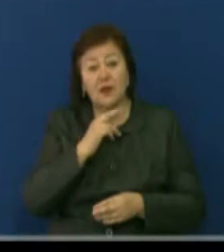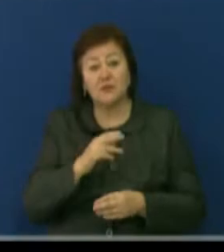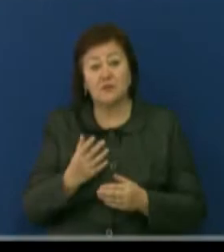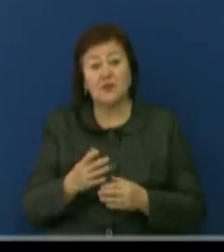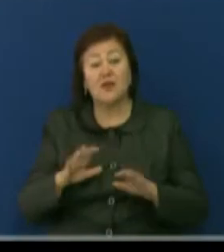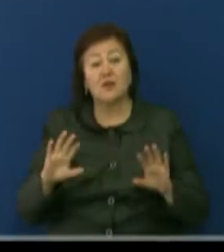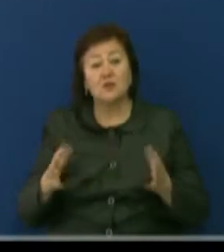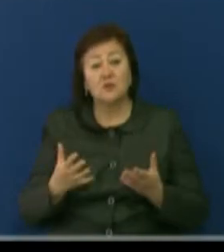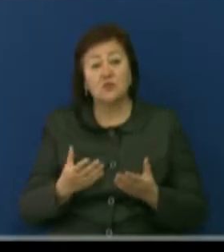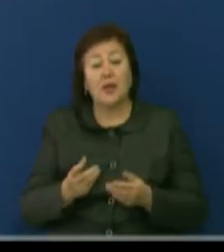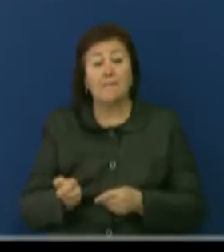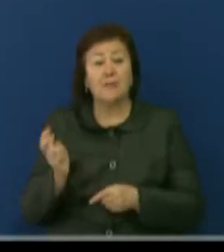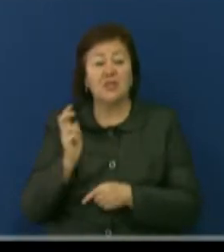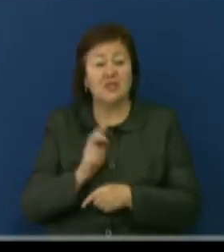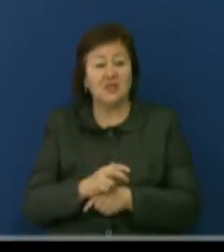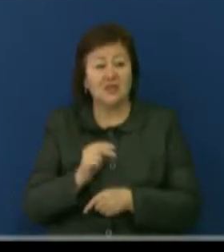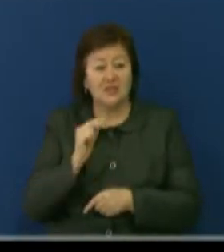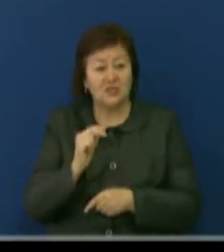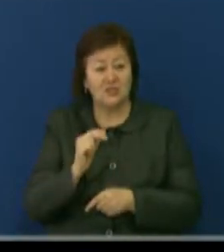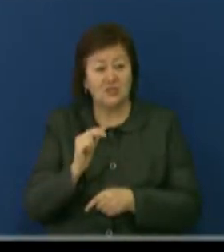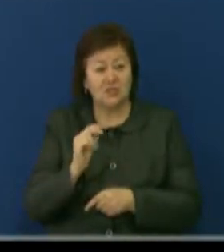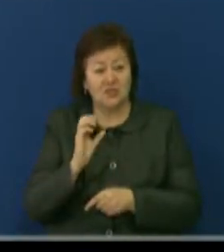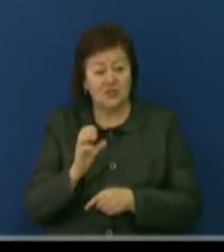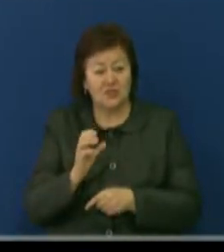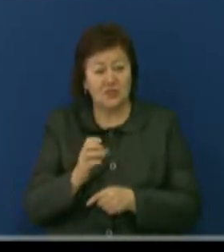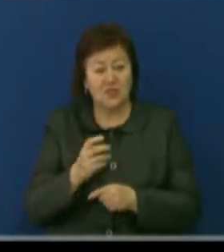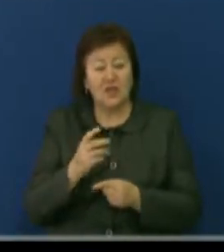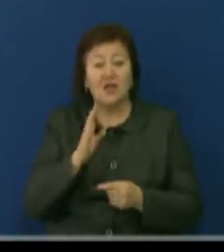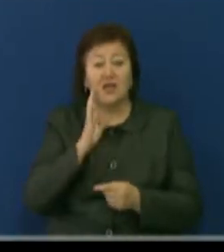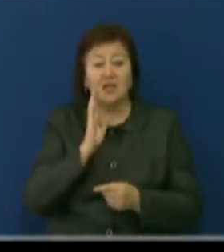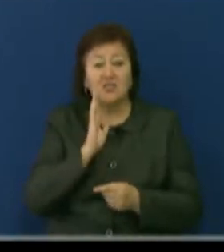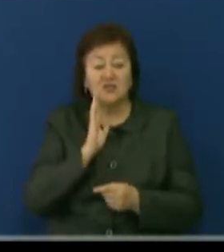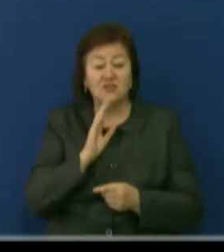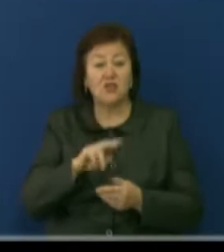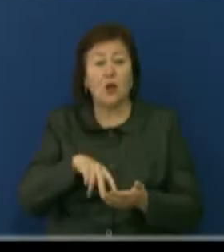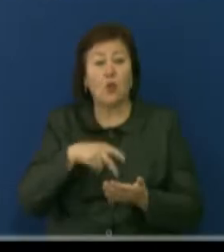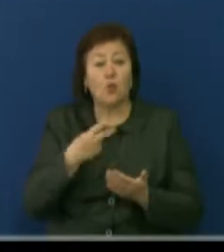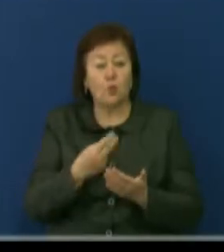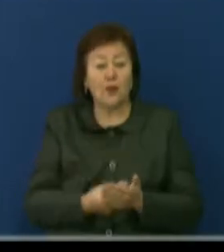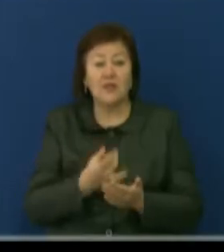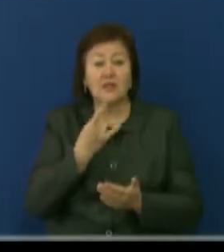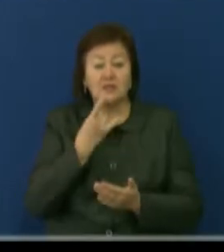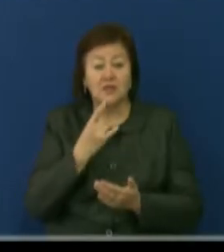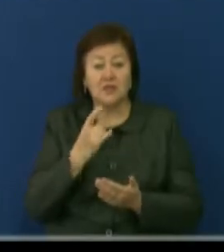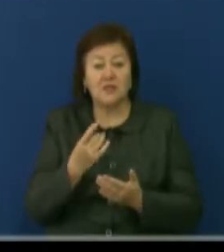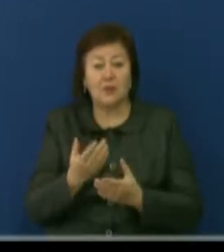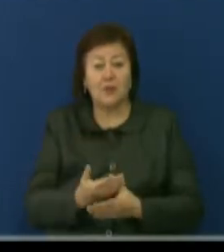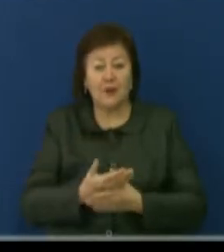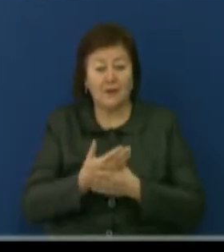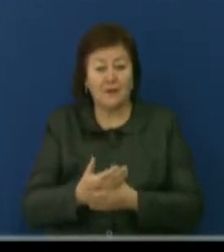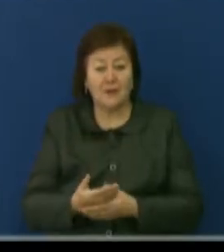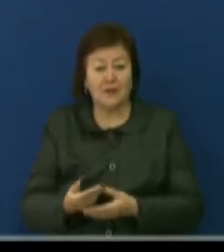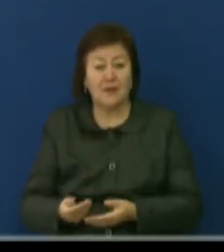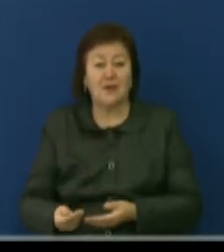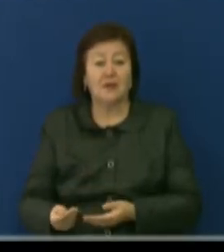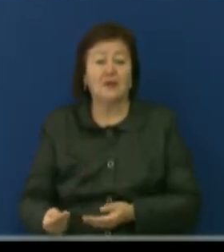Оқиға орнына жедел жеткен құтқару жасағының қызметкерлері дүкеннің шатырына құлаған бойжеткенді арнайы жабдықтың көмегімен түсіріп, медициналық